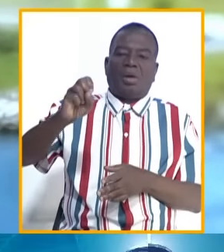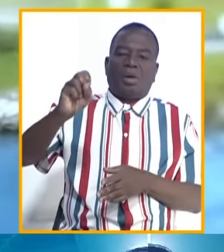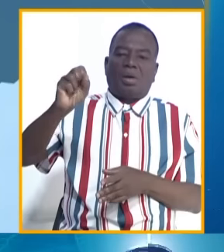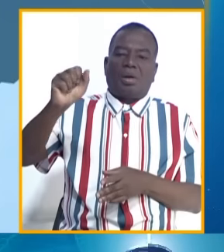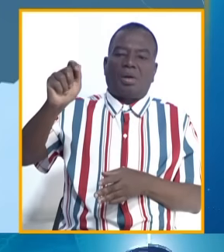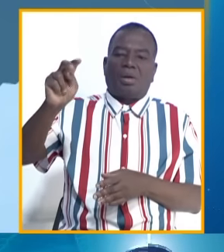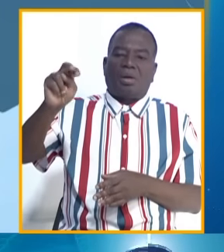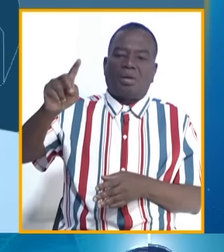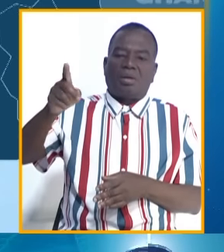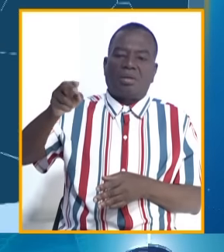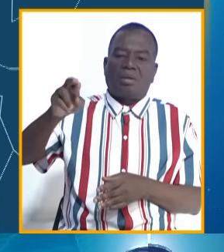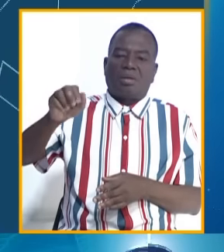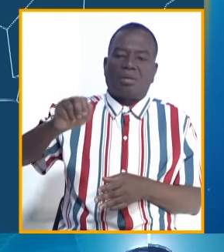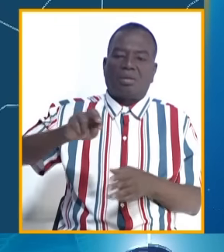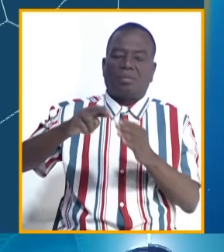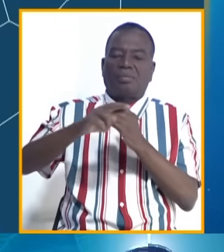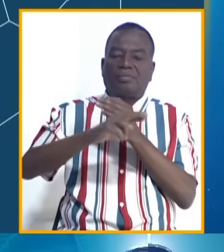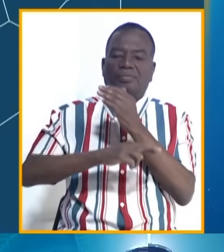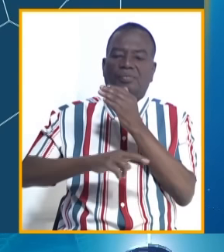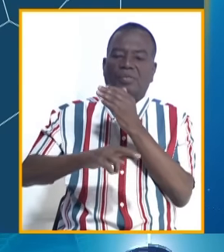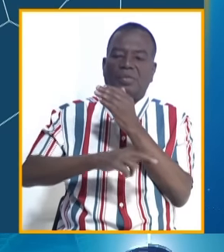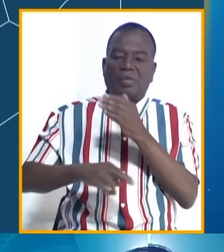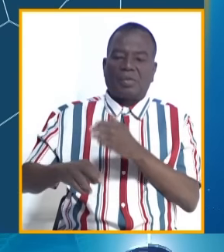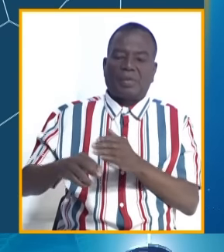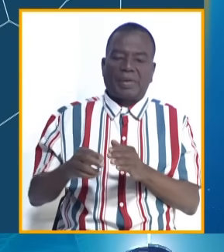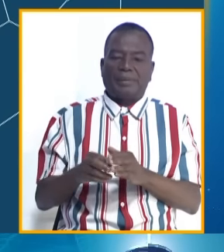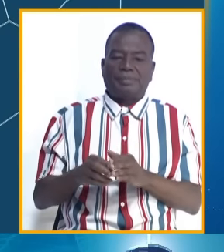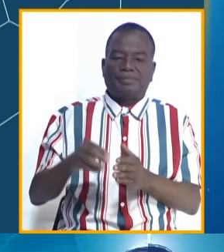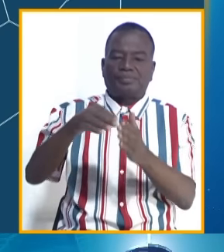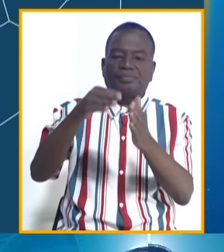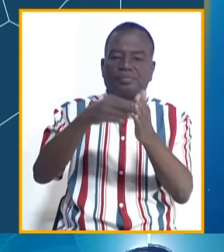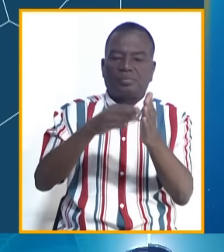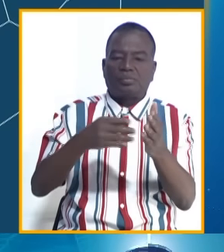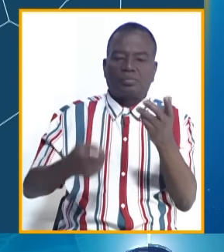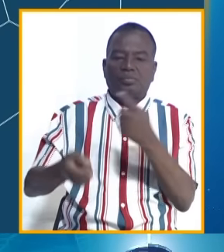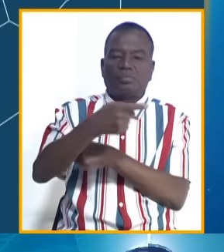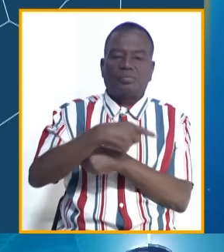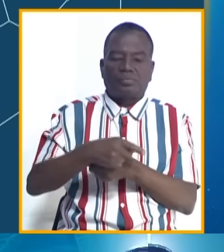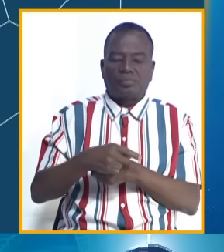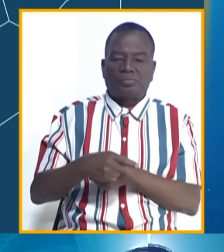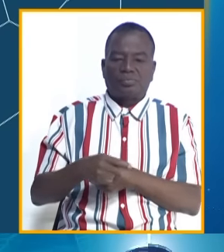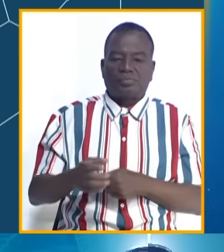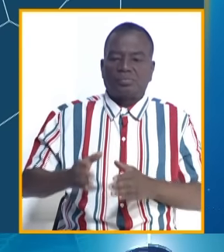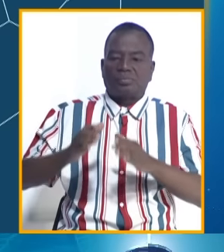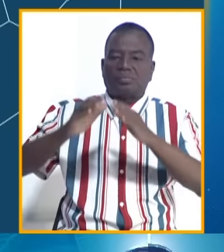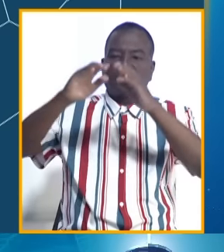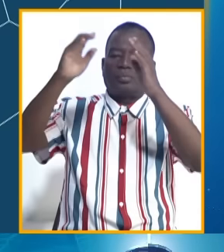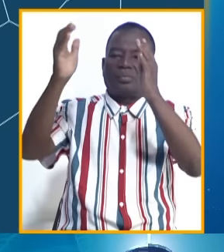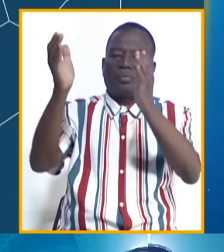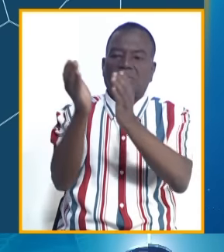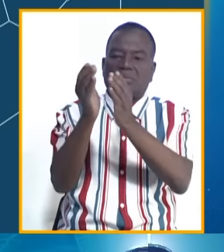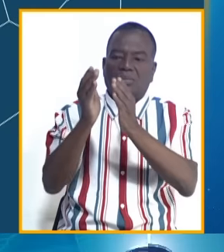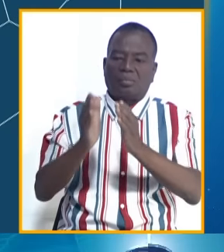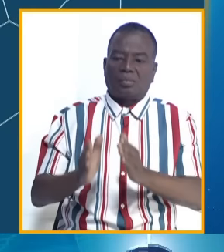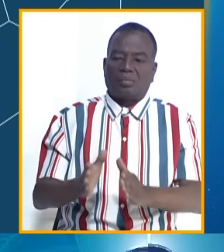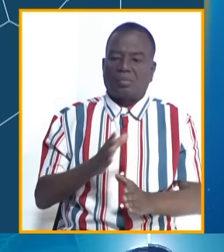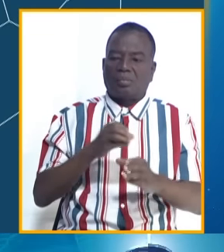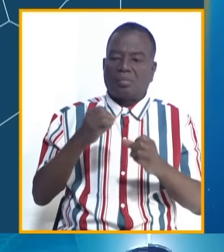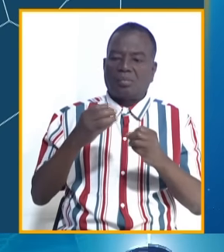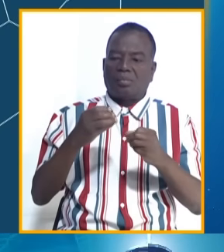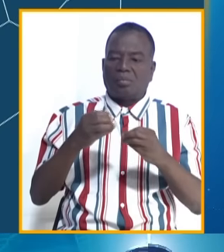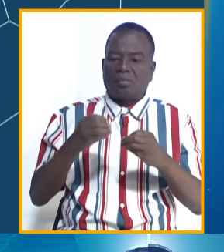le développement. La région enregistre aujourd'hui des châteaux d'eau. La plupart des voies sont réhabilitées et plusieurs écoles sont même